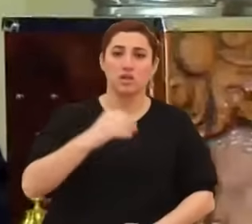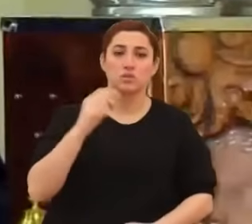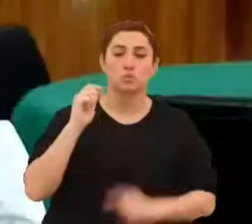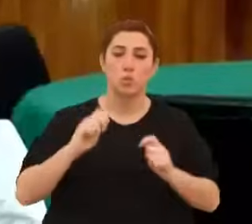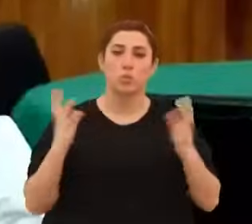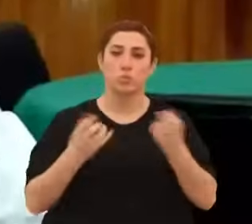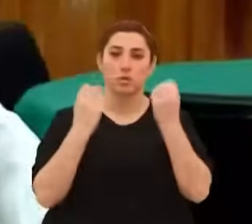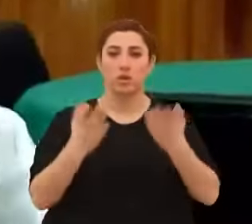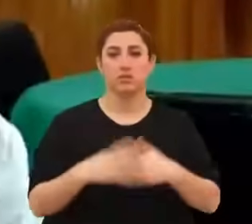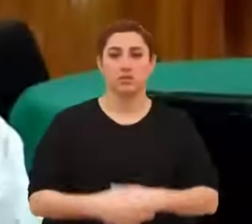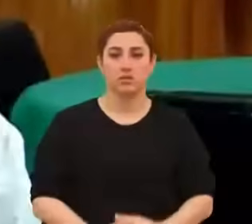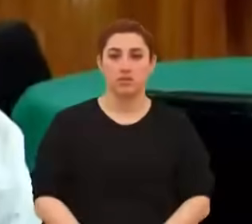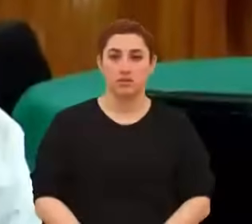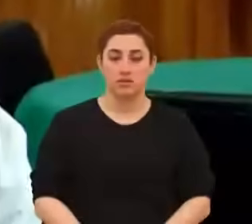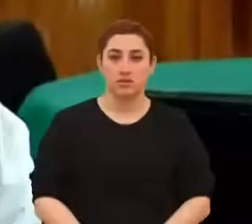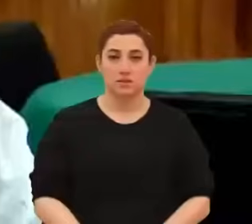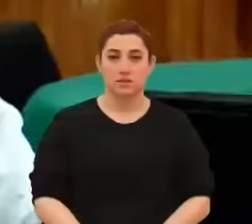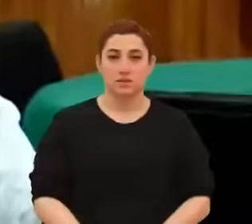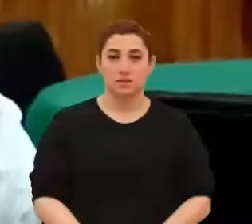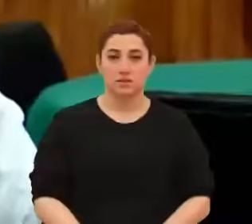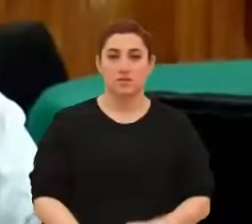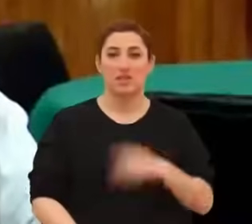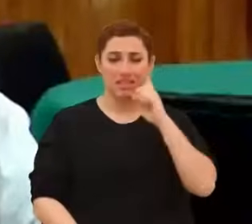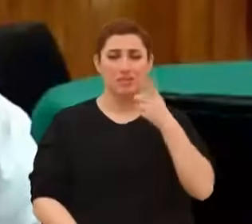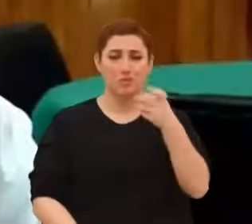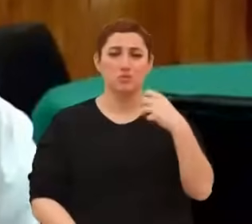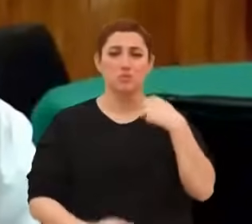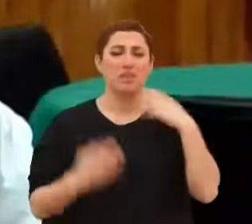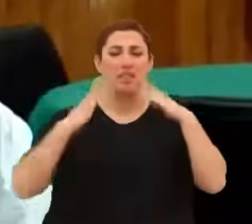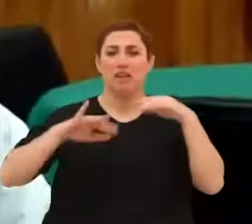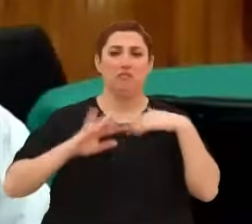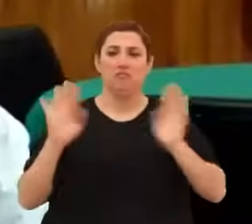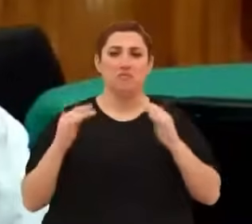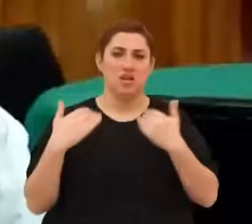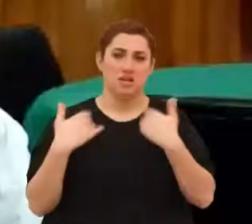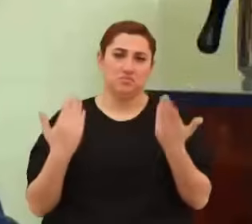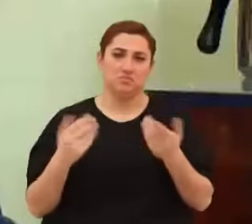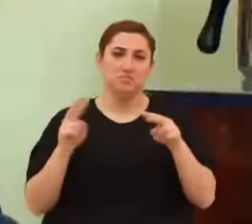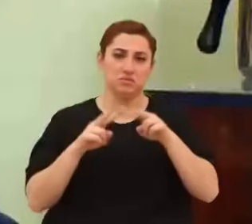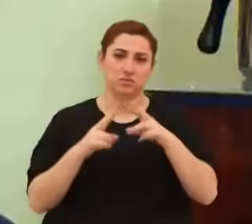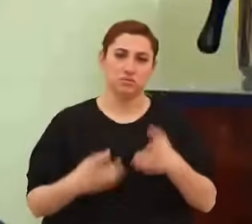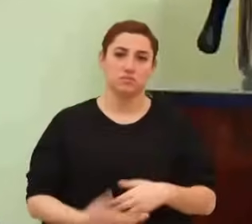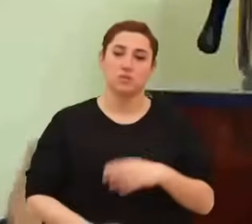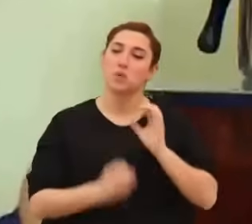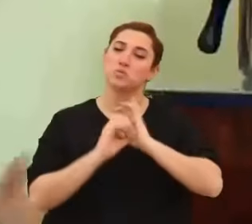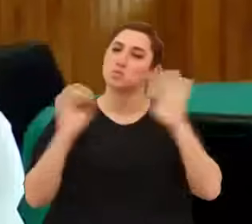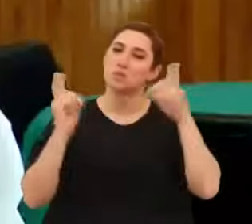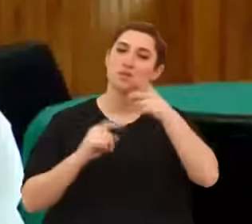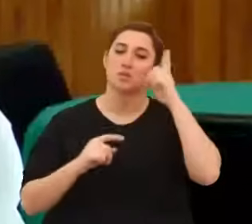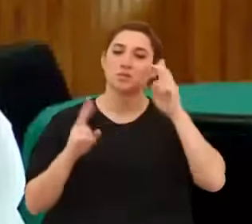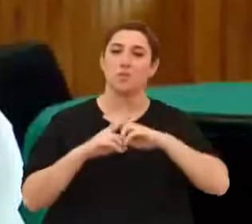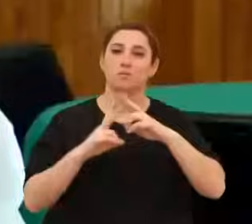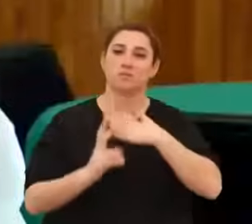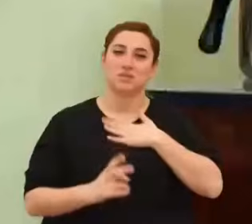Kefeni zor yırttın. Biz öyle tek kurşunla yıkılacak adam değiliz evvelallah. Mesut. Helal olsun sana